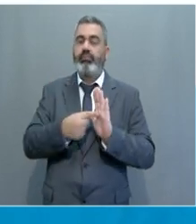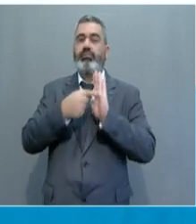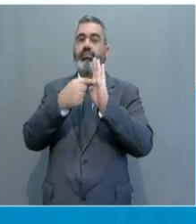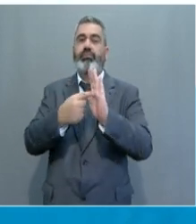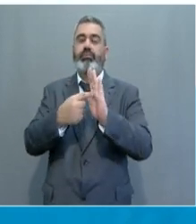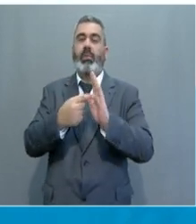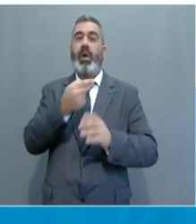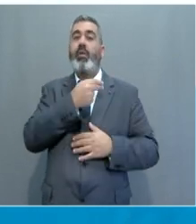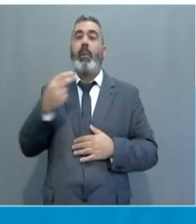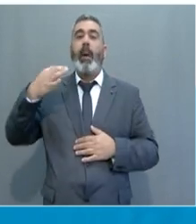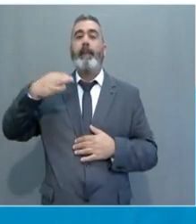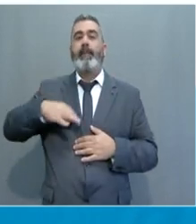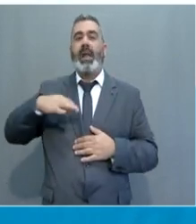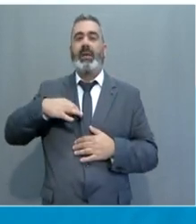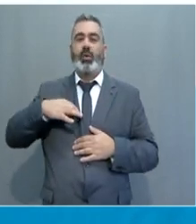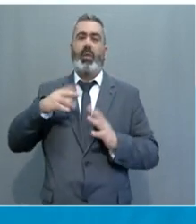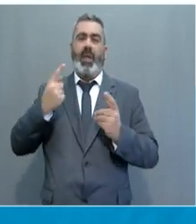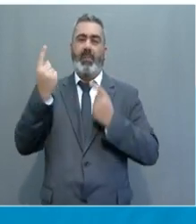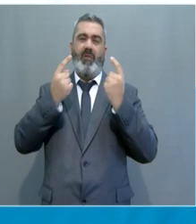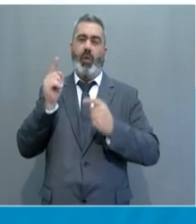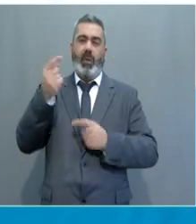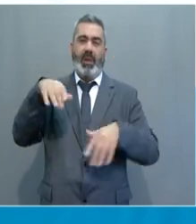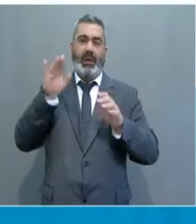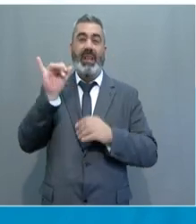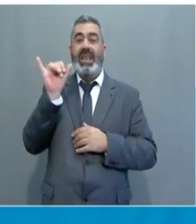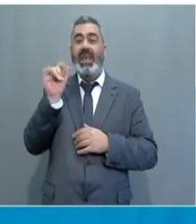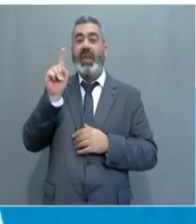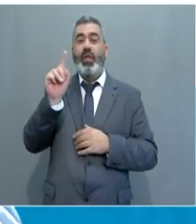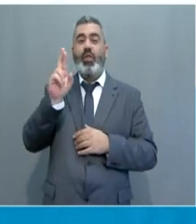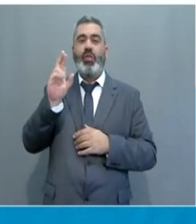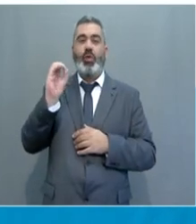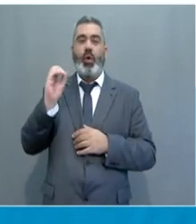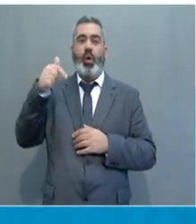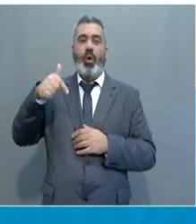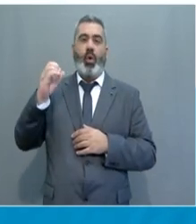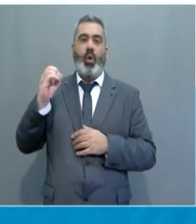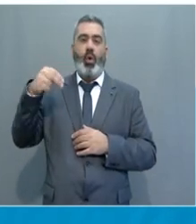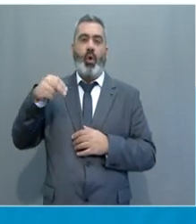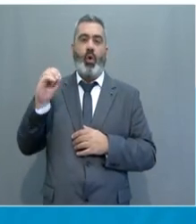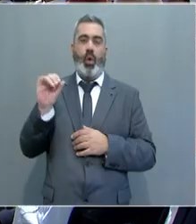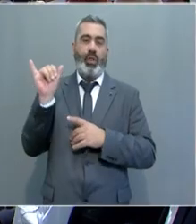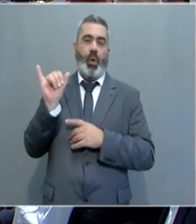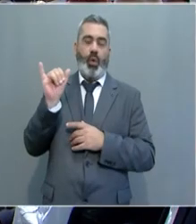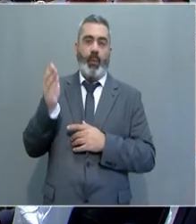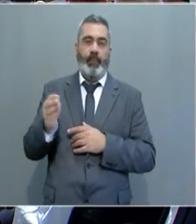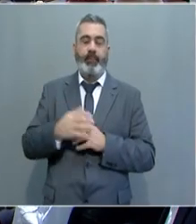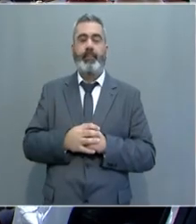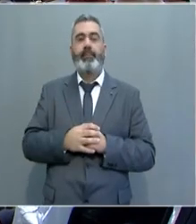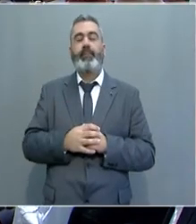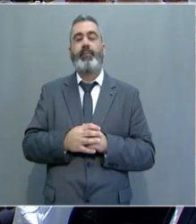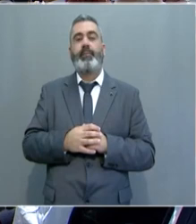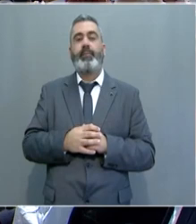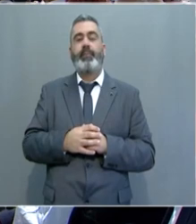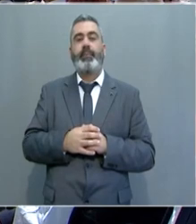το πράσινο υδρογόνο. Ταυτόχρονα, για να κλείσω έτσι, αυτή τη σύντομη θεώρηση του